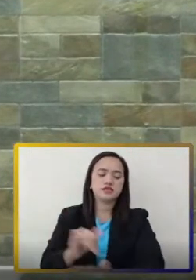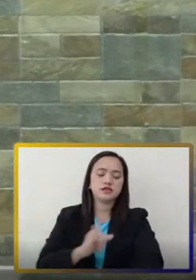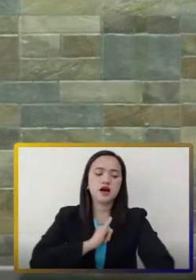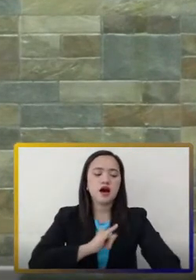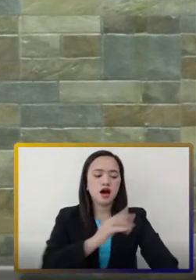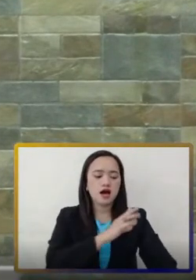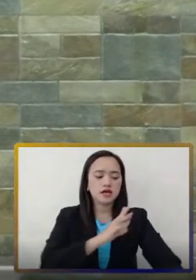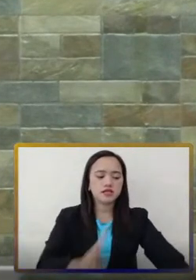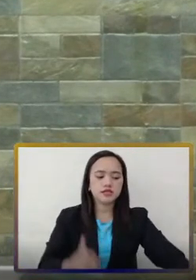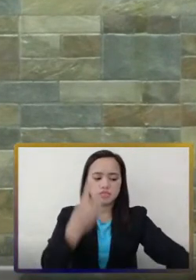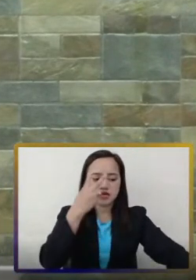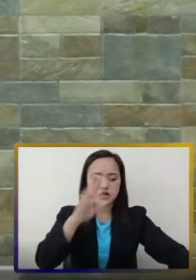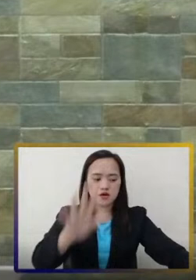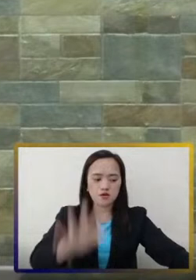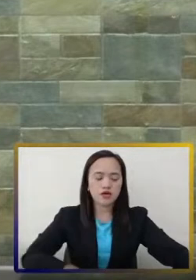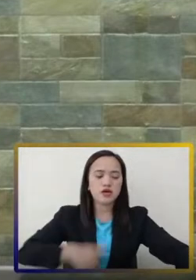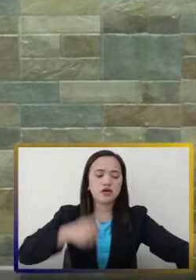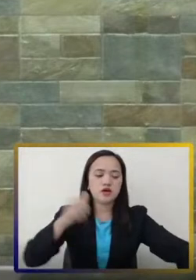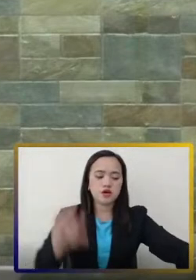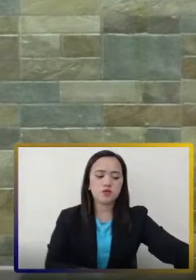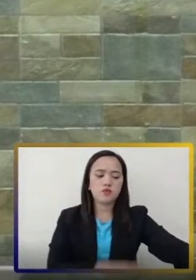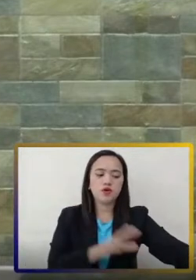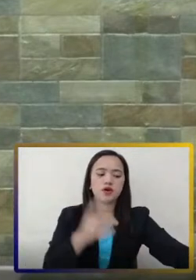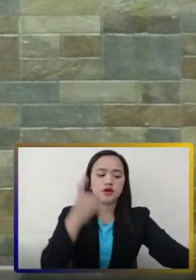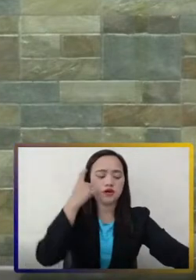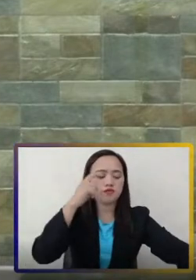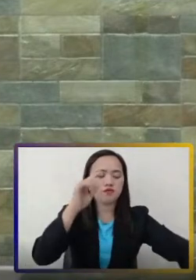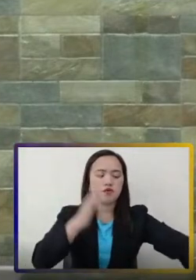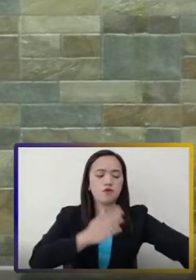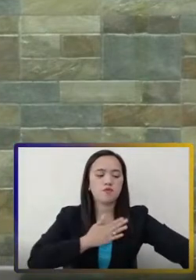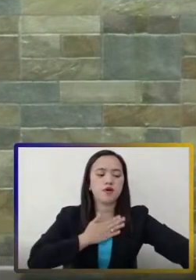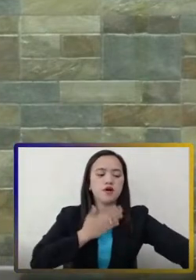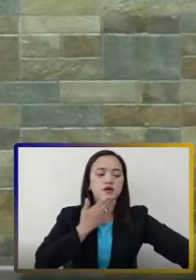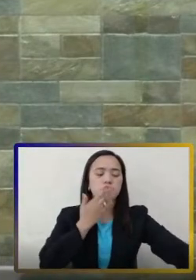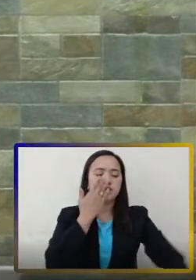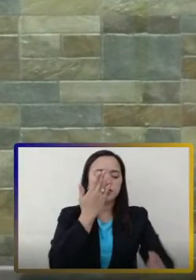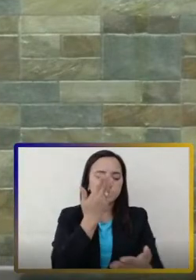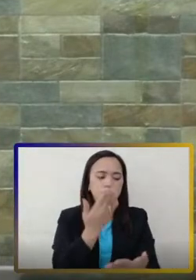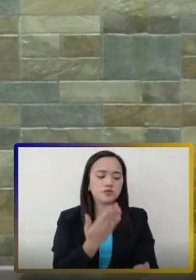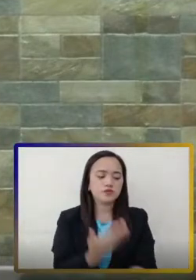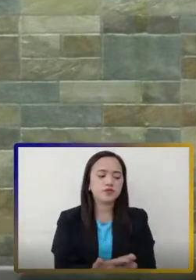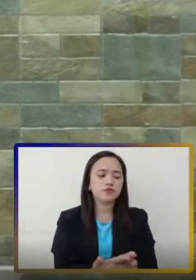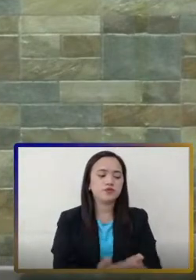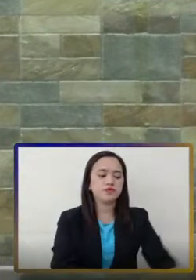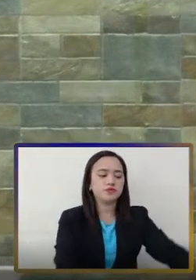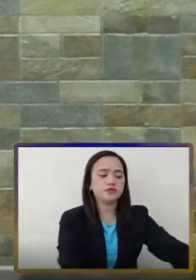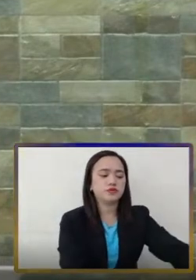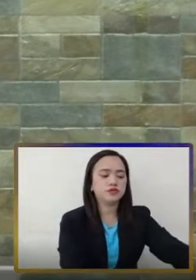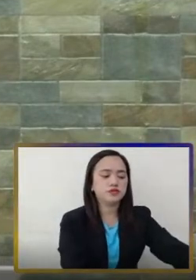promised, I didn't see how He could work it for my